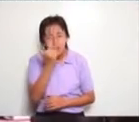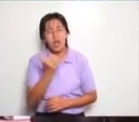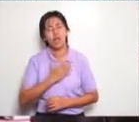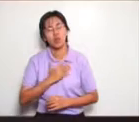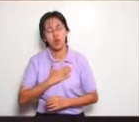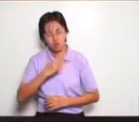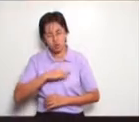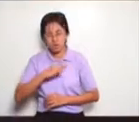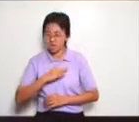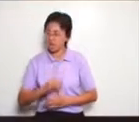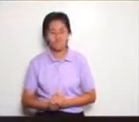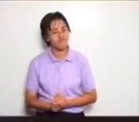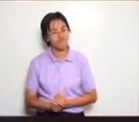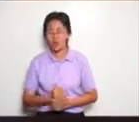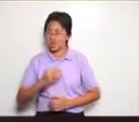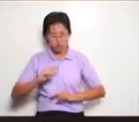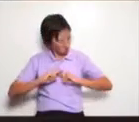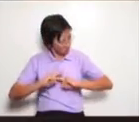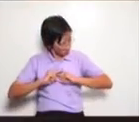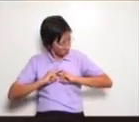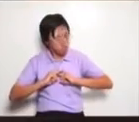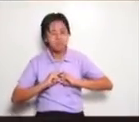ก